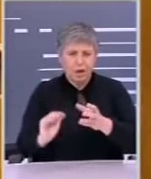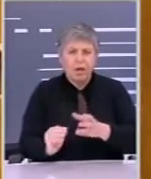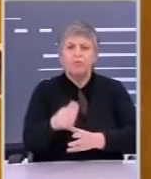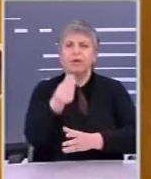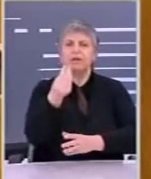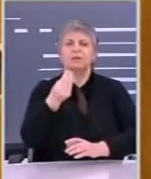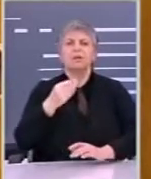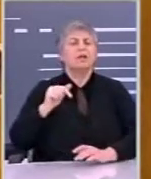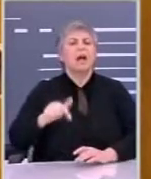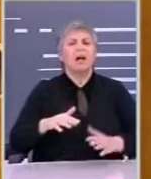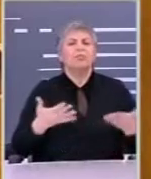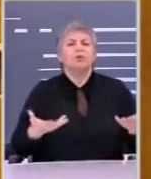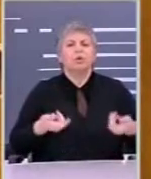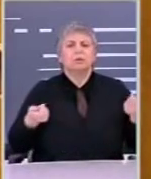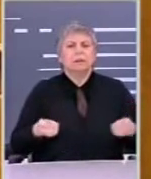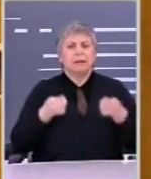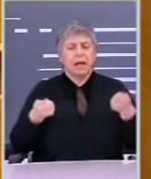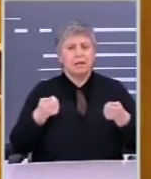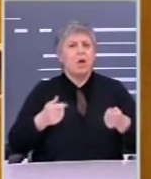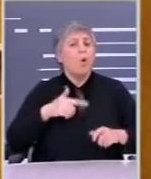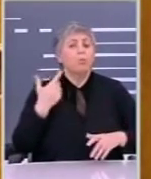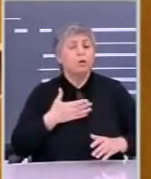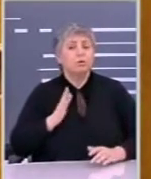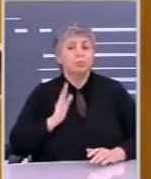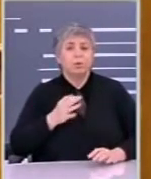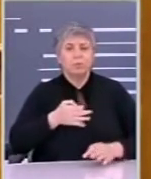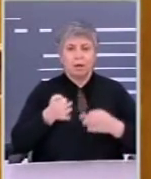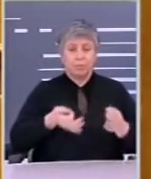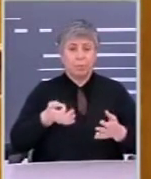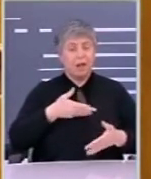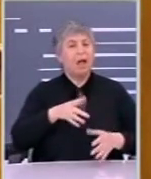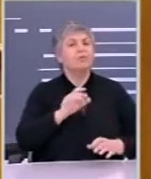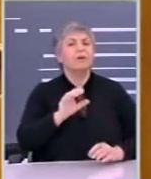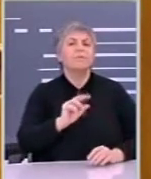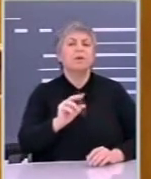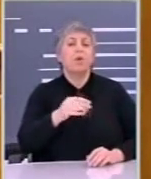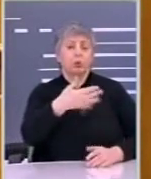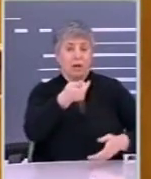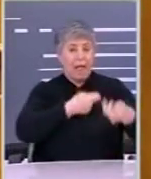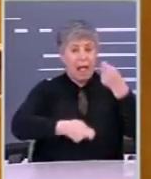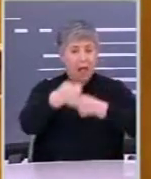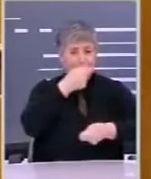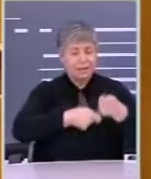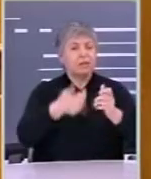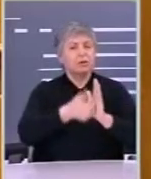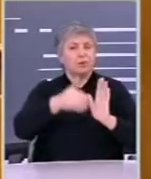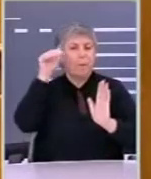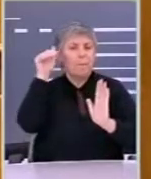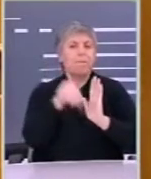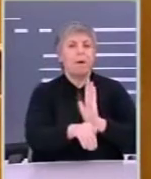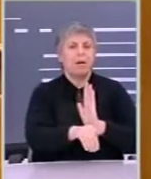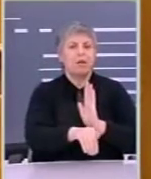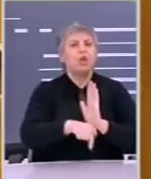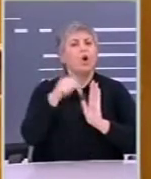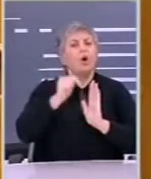Αυτό με τους όρους της αγοράς που οδηγεί, μπορείτε να το κάνετε αυτό? Σκέφτεται μια επιχείρηση η οποία έχει χρεοκοπήσει και πηγαίνουν κάποιοι άλλοι στο